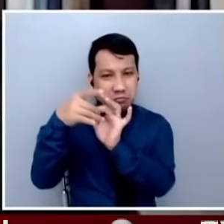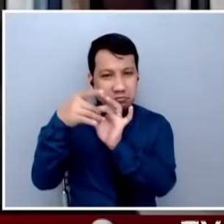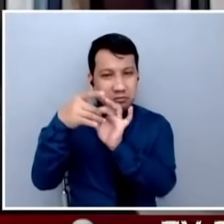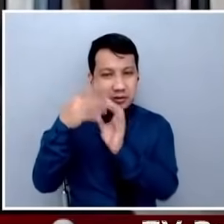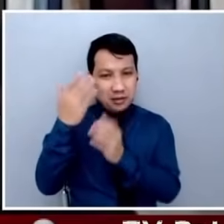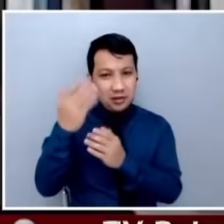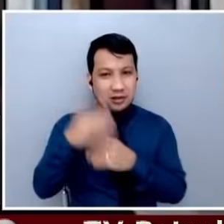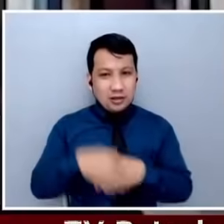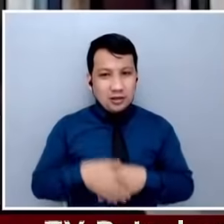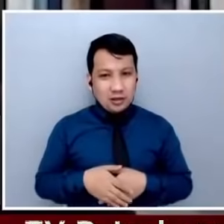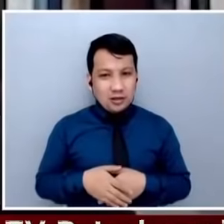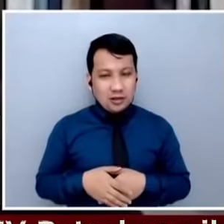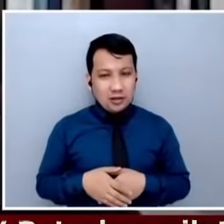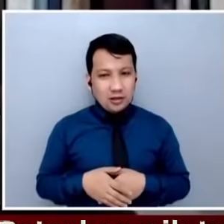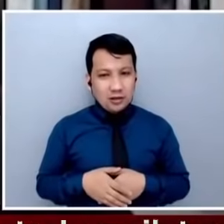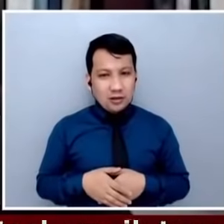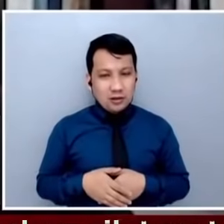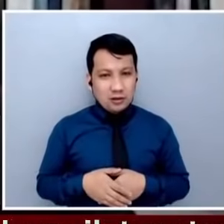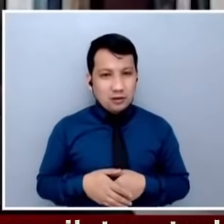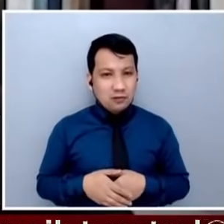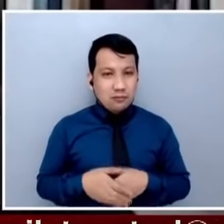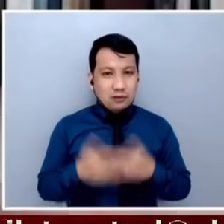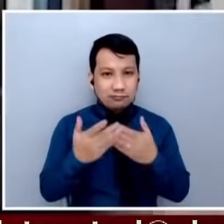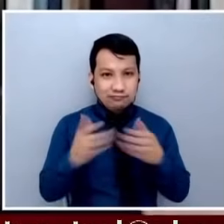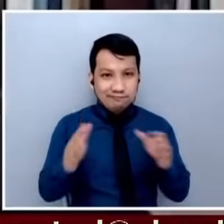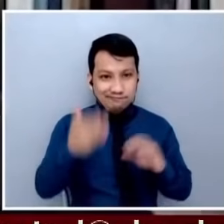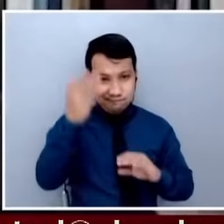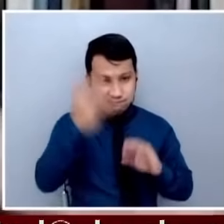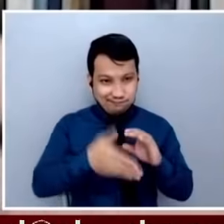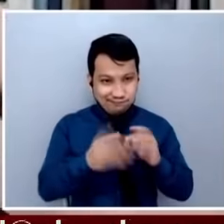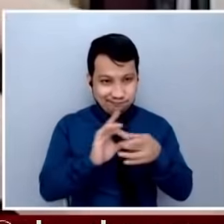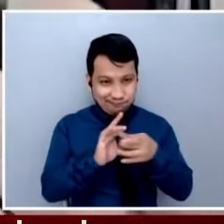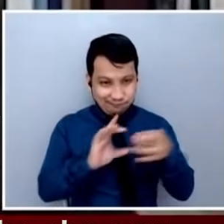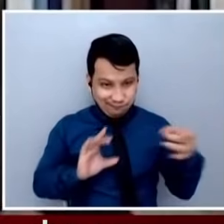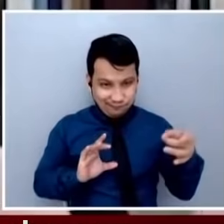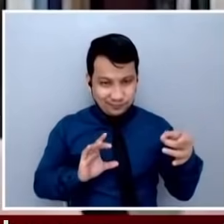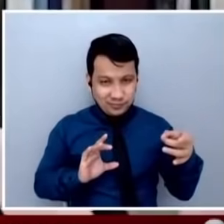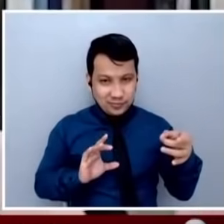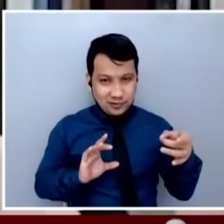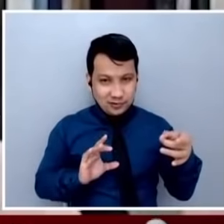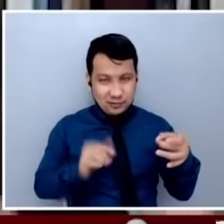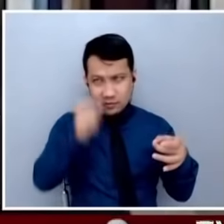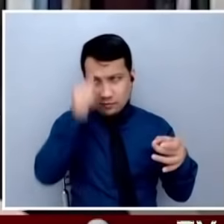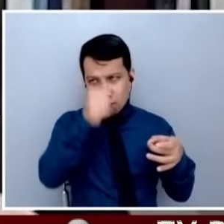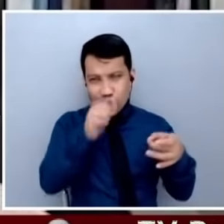mong dismember, putol. But to remember is to reconnect.